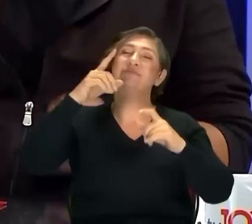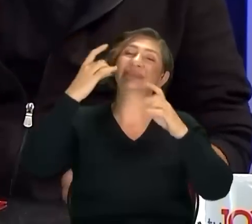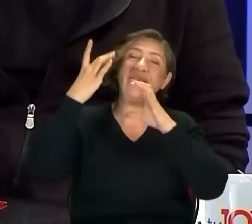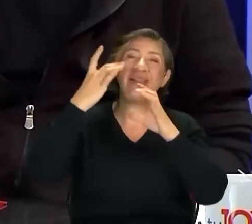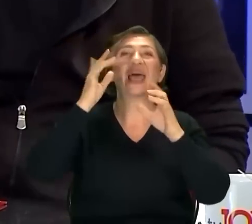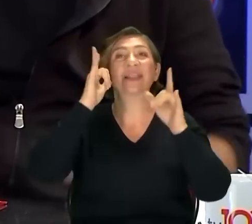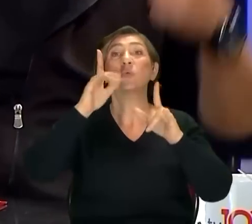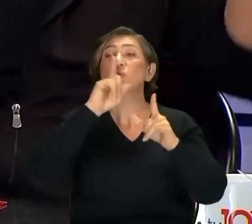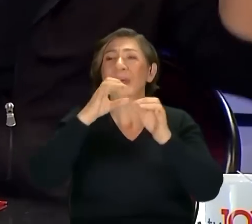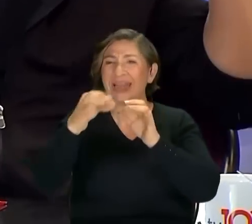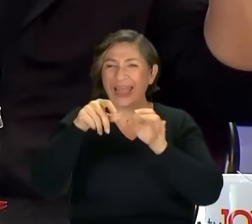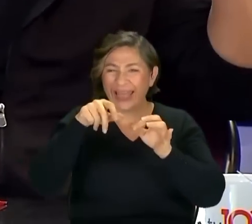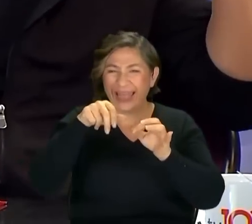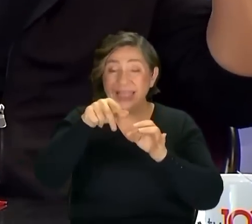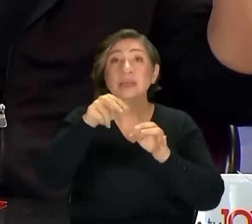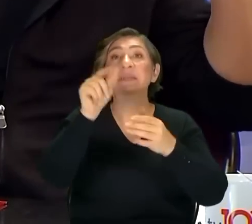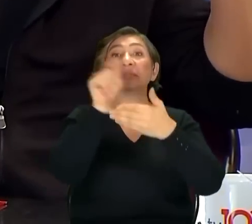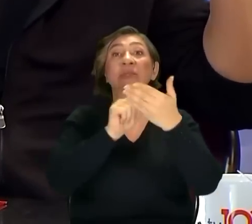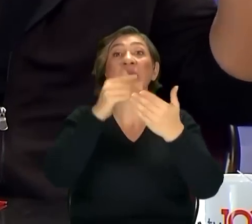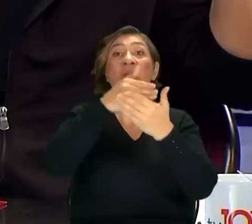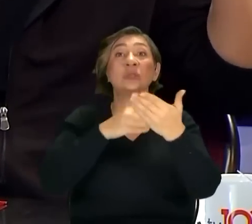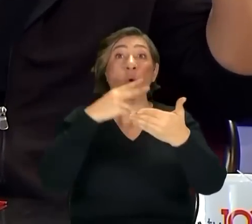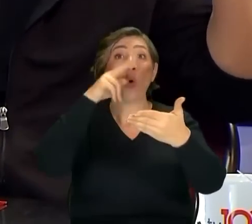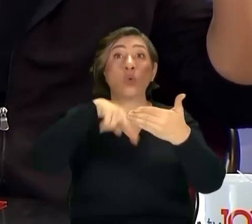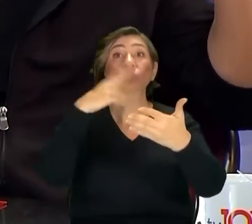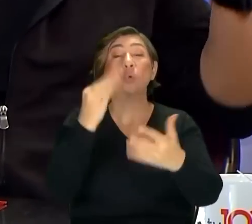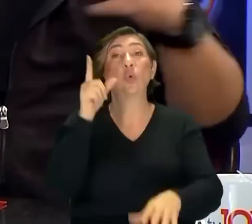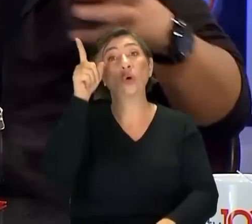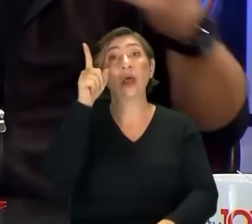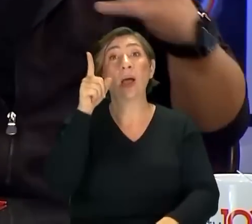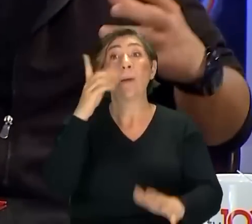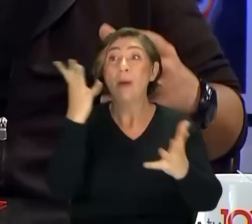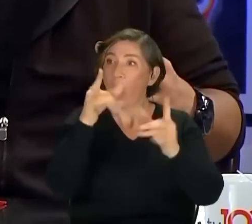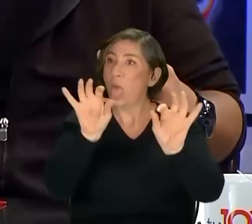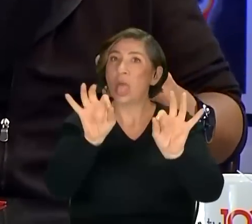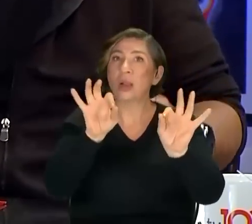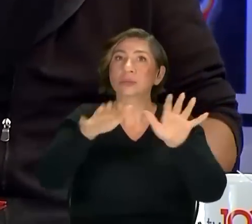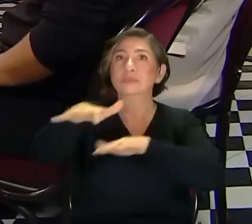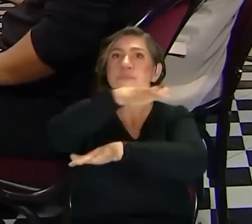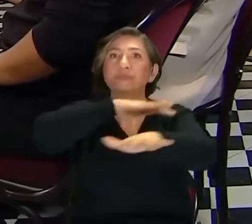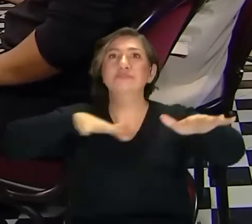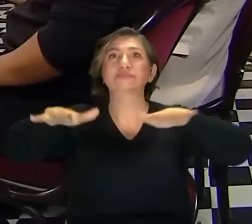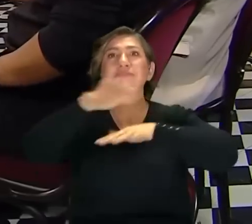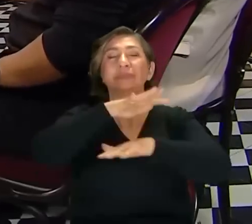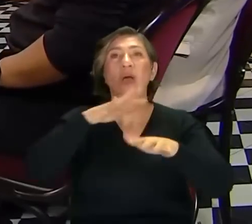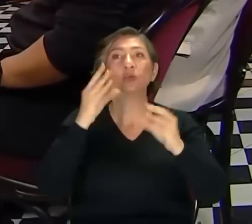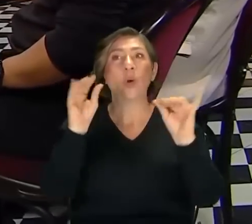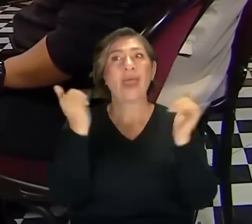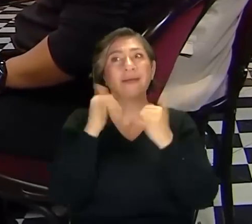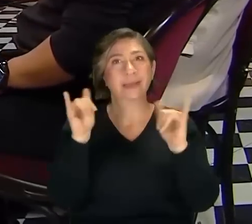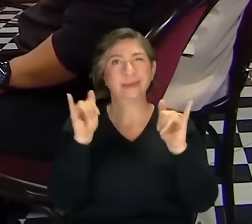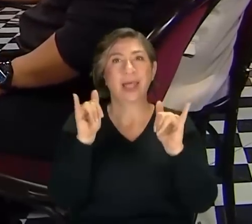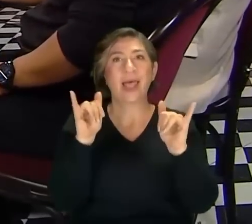100 metre yürüdüğümüz zaman zaten filmin senaryosunun yarısını okumuş olduk orada. Bayağı bunlar dönüyor yani bütün memlekette. Dedik ki çok